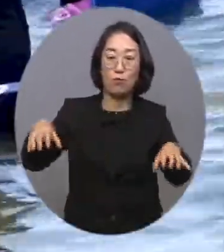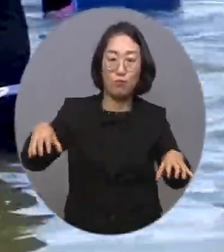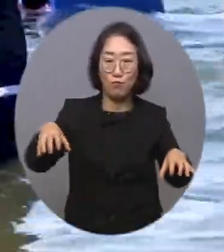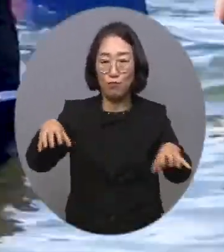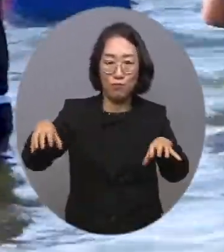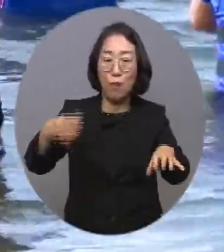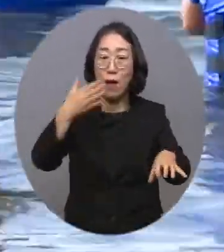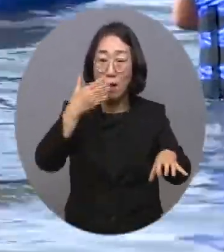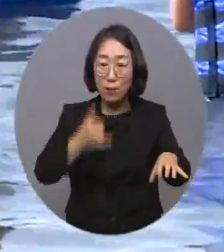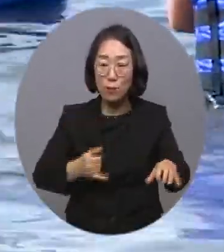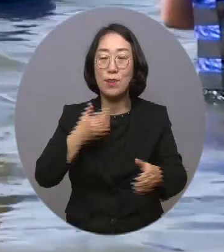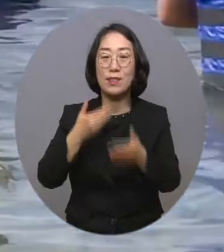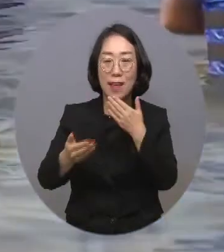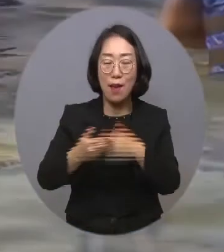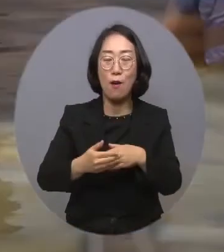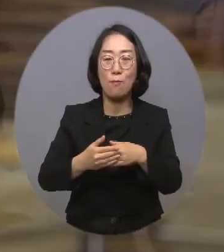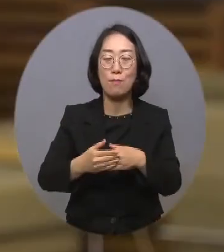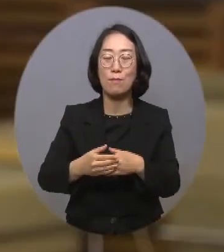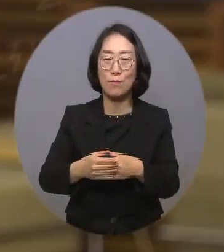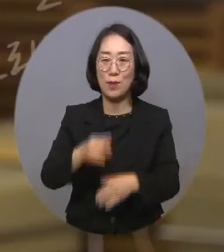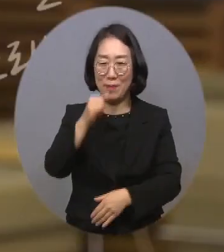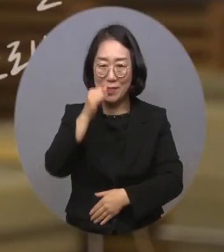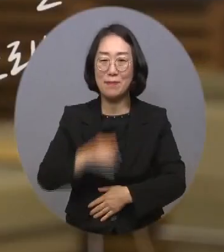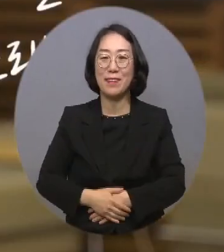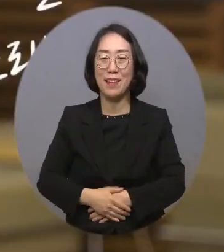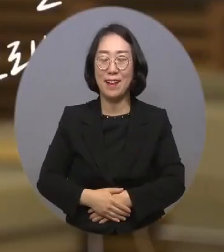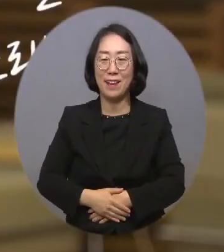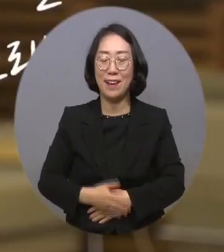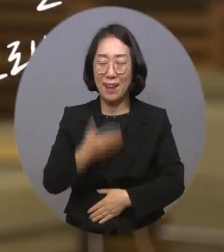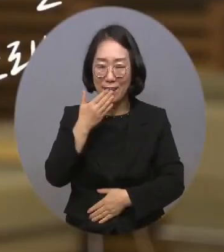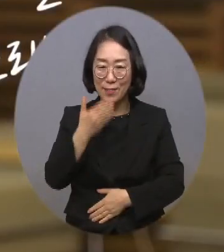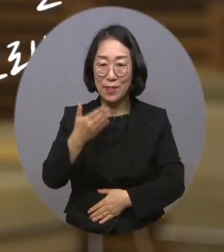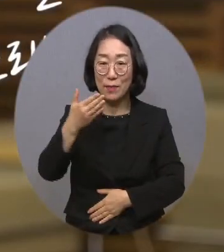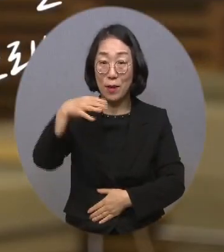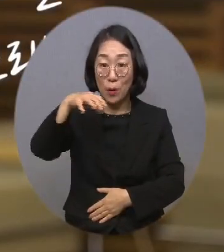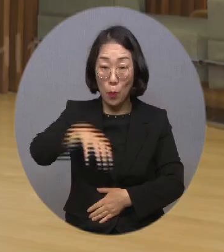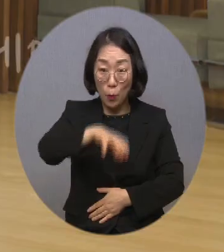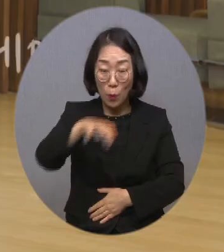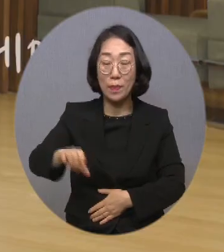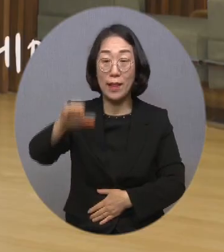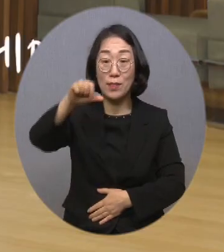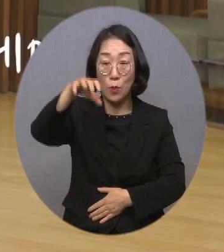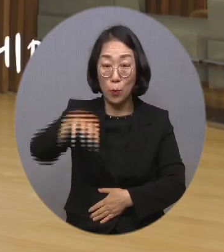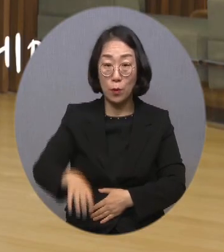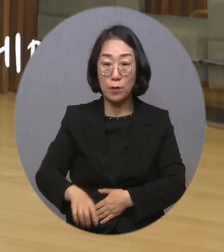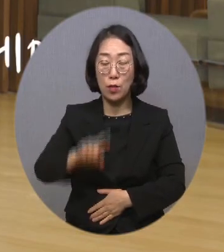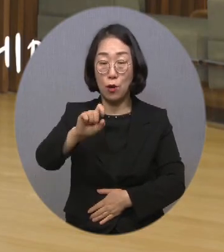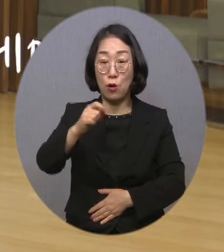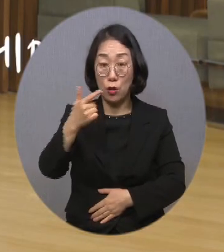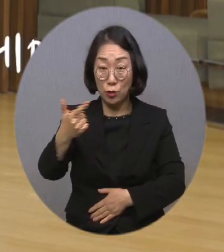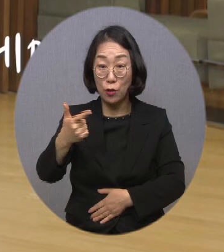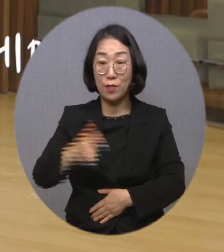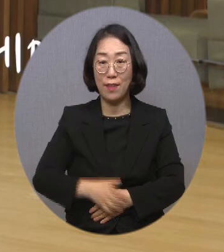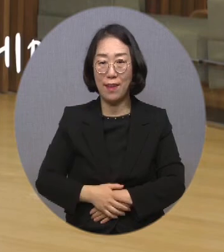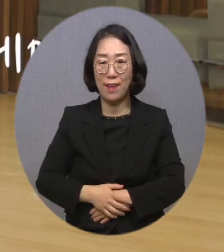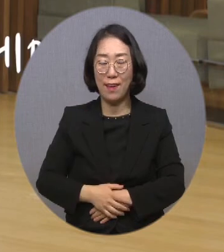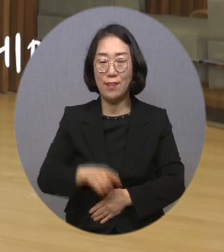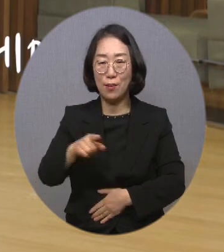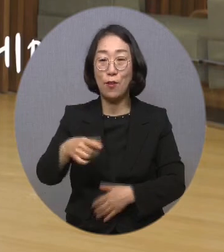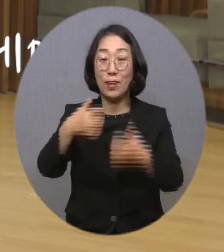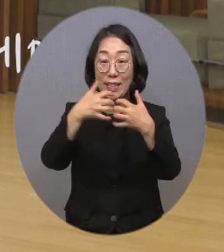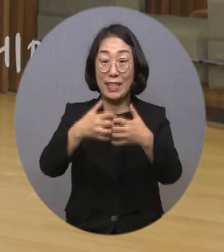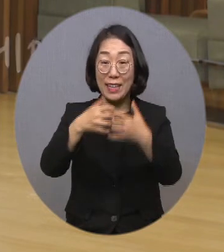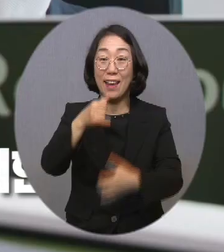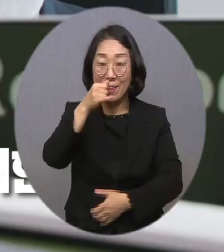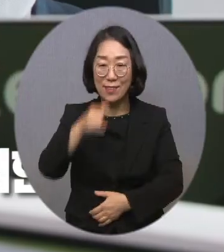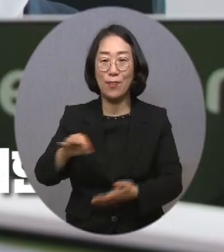체험 프로그램을 진행을 하고 있습니다. 지금 현재 5개 해안 국립공원에서 총 16대의 수상 휠체어를 운영을